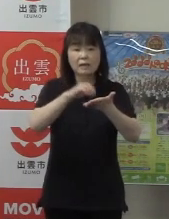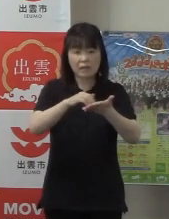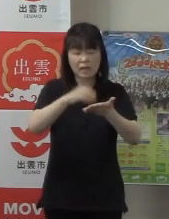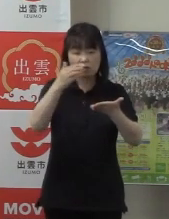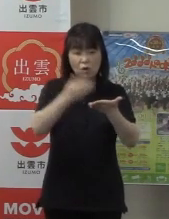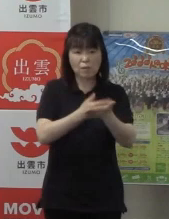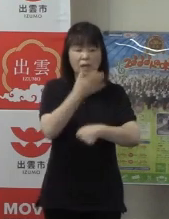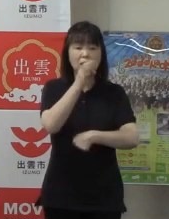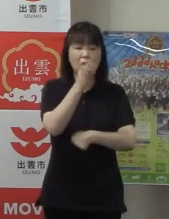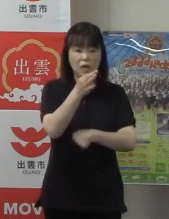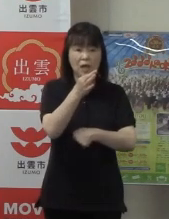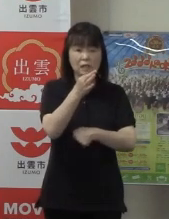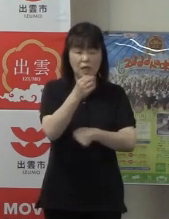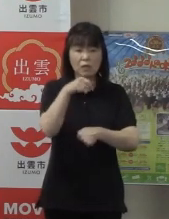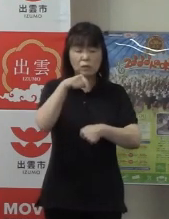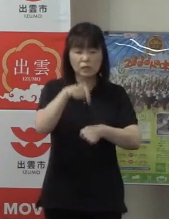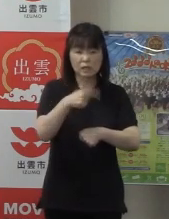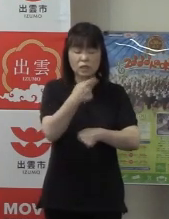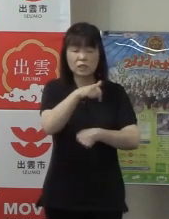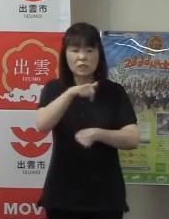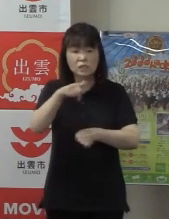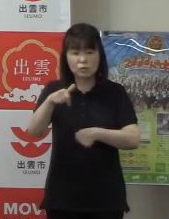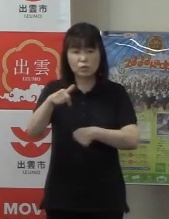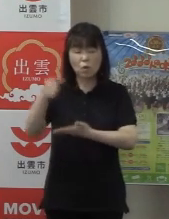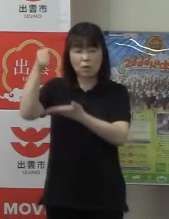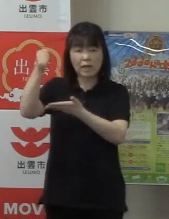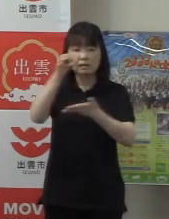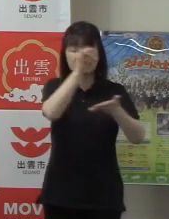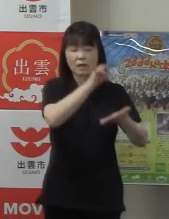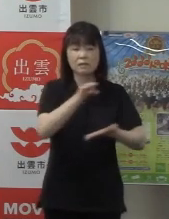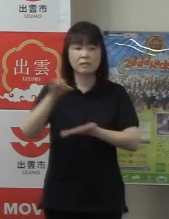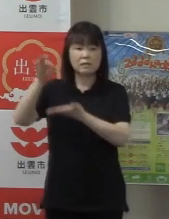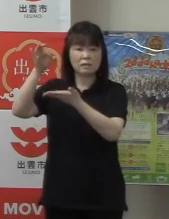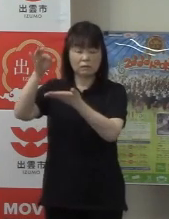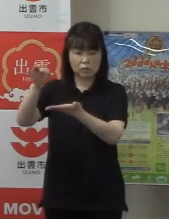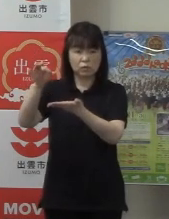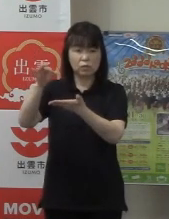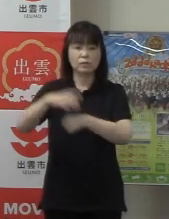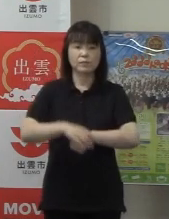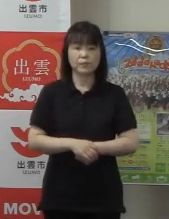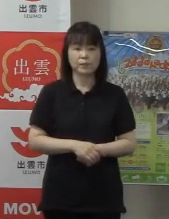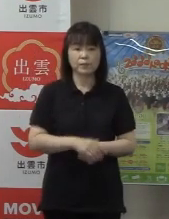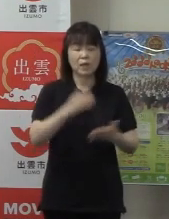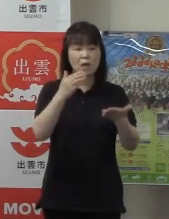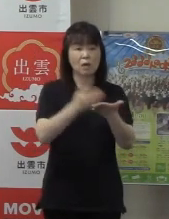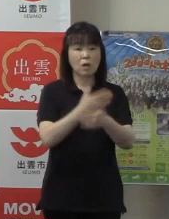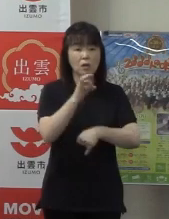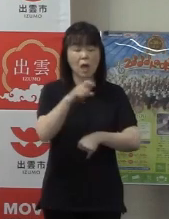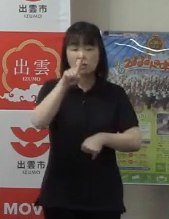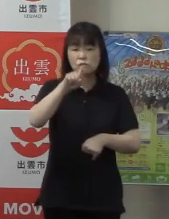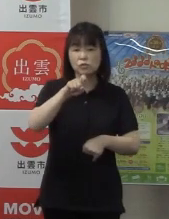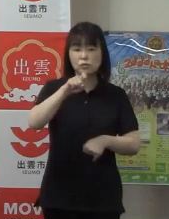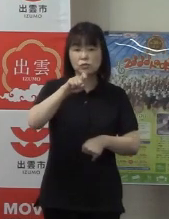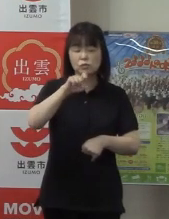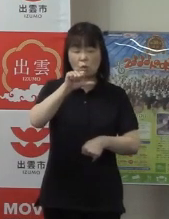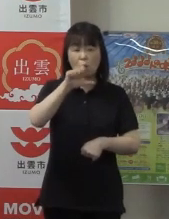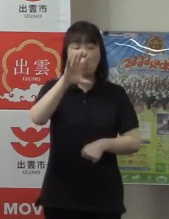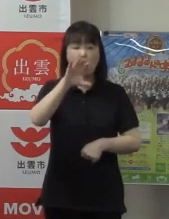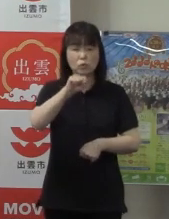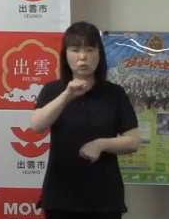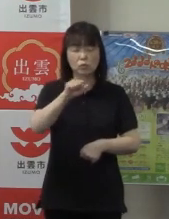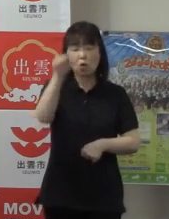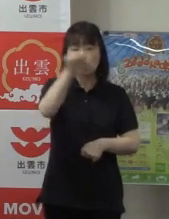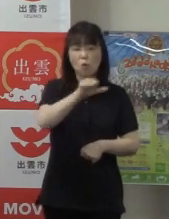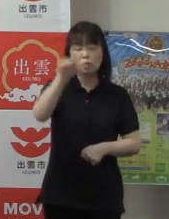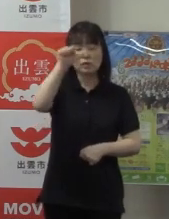を減災基金に積み立てるというものでありまして、剰余金が約15億5000